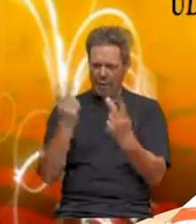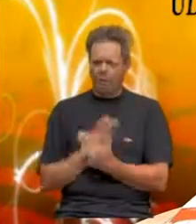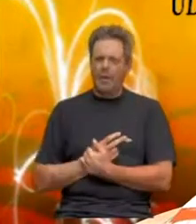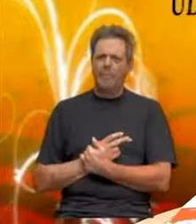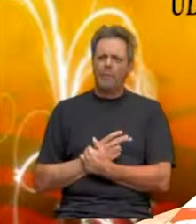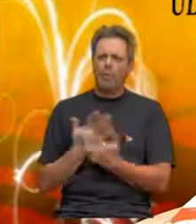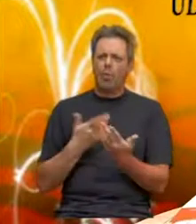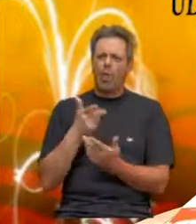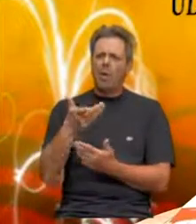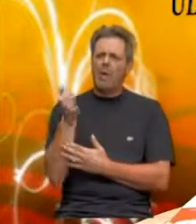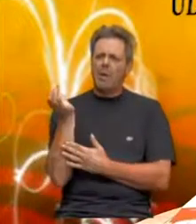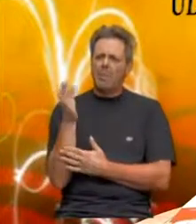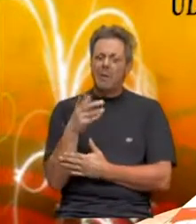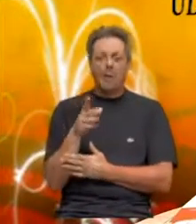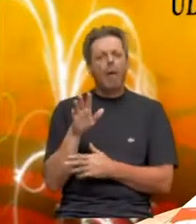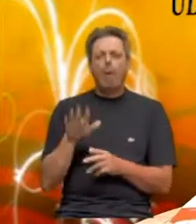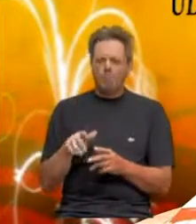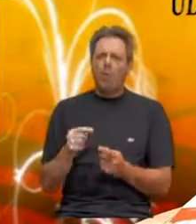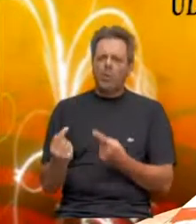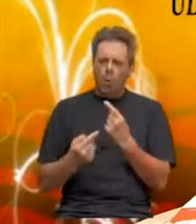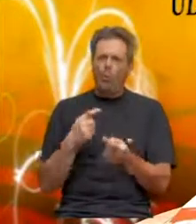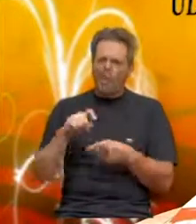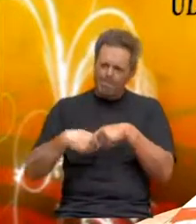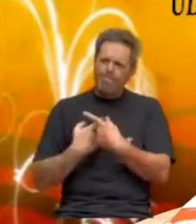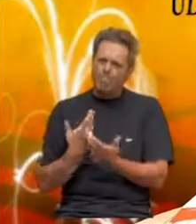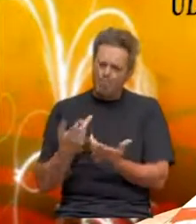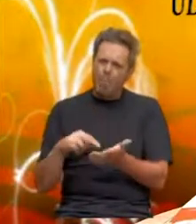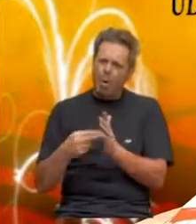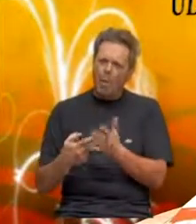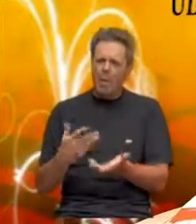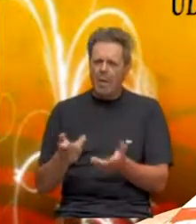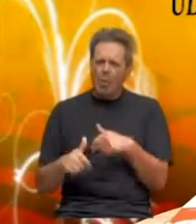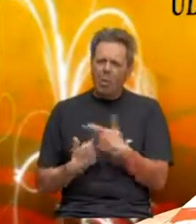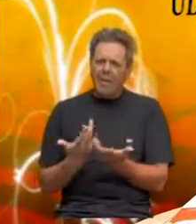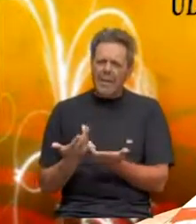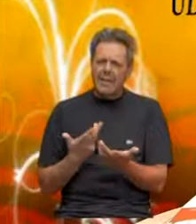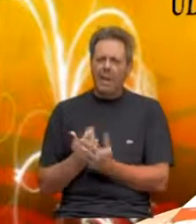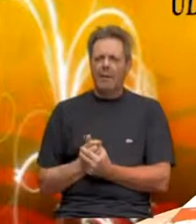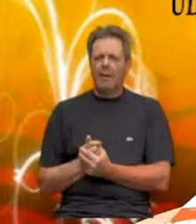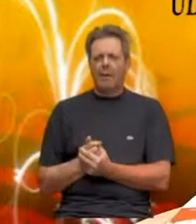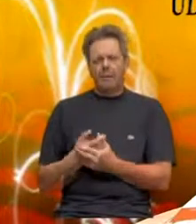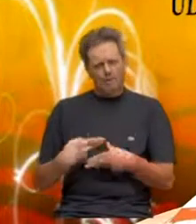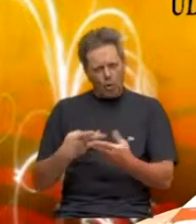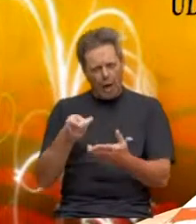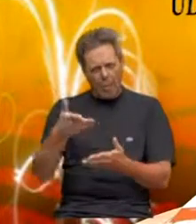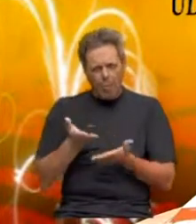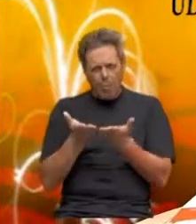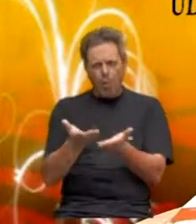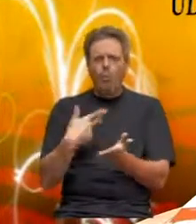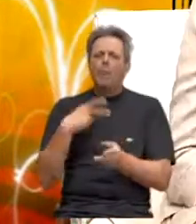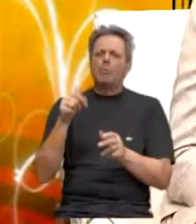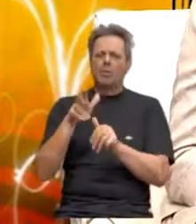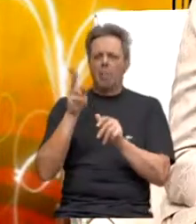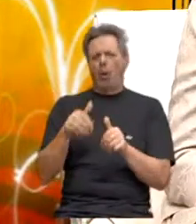vi brzi bili, uvijek mogu biti neke komplikacije koje ne mogu. Evo, voljela bi da im tu poruku evo pošaljete jer ćemo se morati